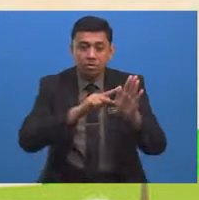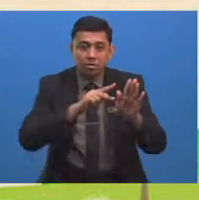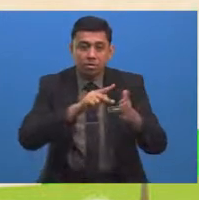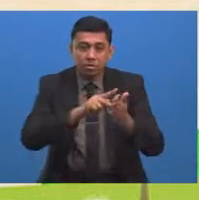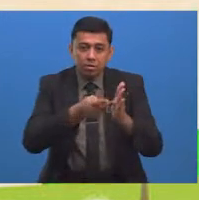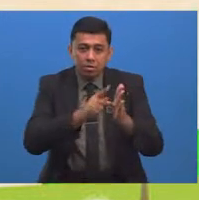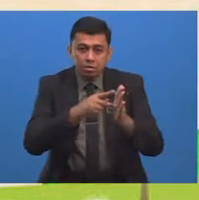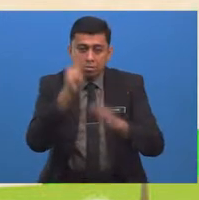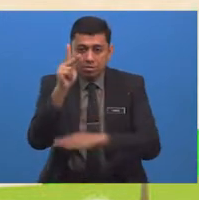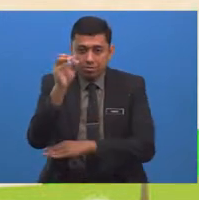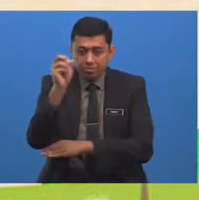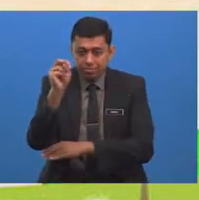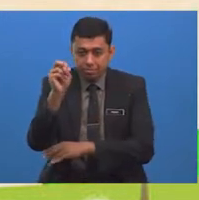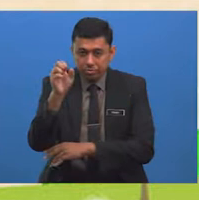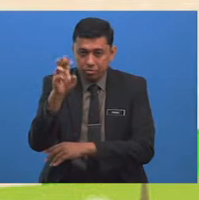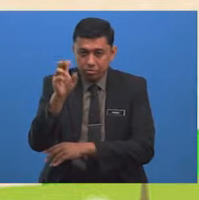H